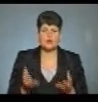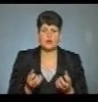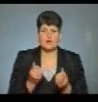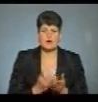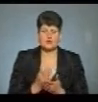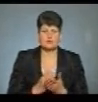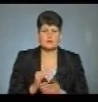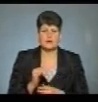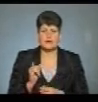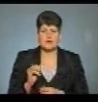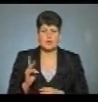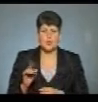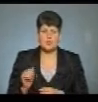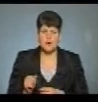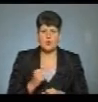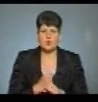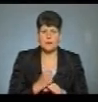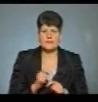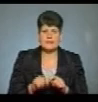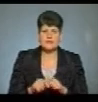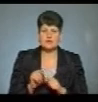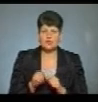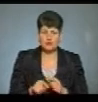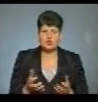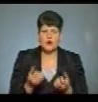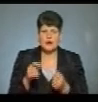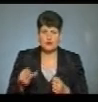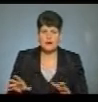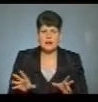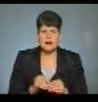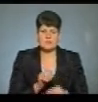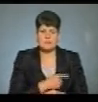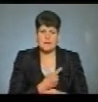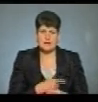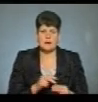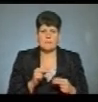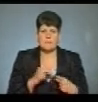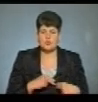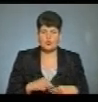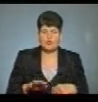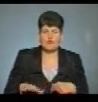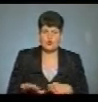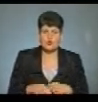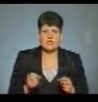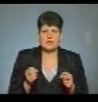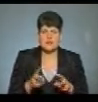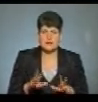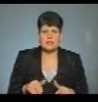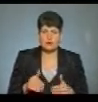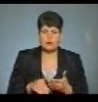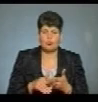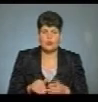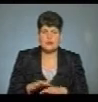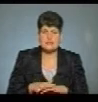Ірина Крупа. За її словами, робили тести тому, що рятувальники разом із медиками працюють у зоні ризику та надають допомогу населенню.